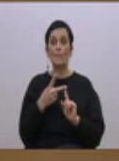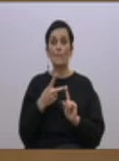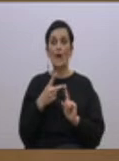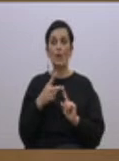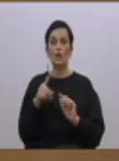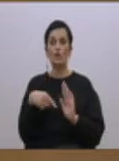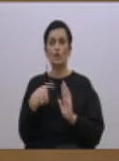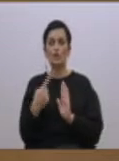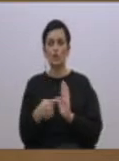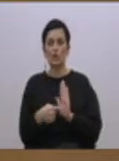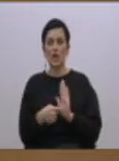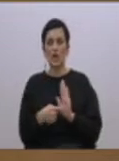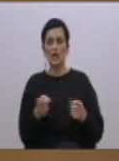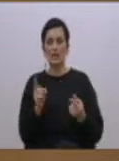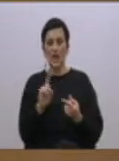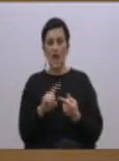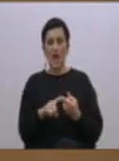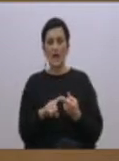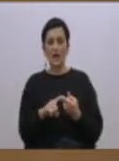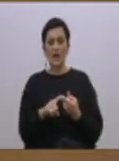შეკითხვა ეხება